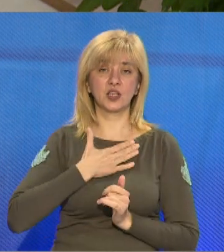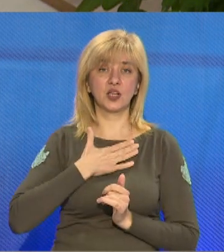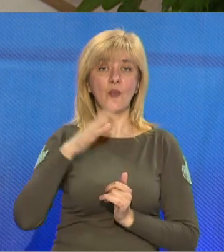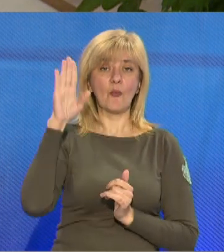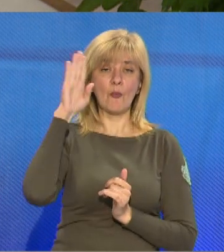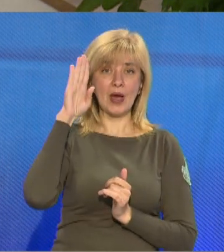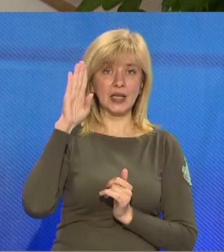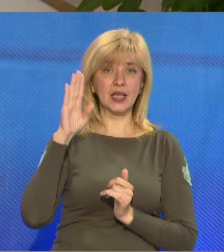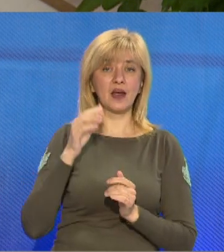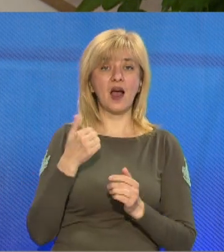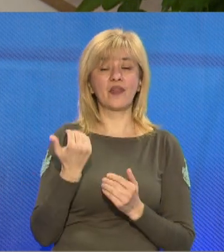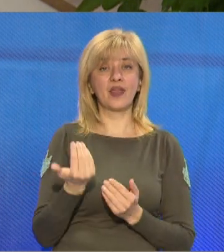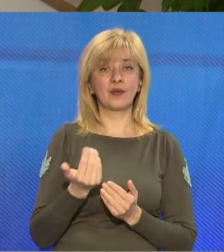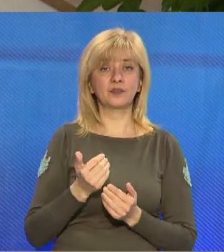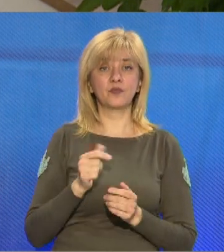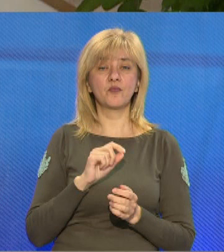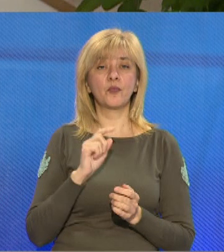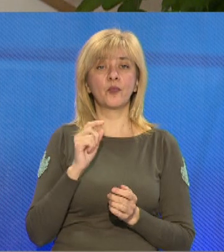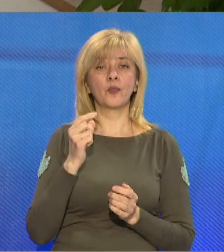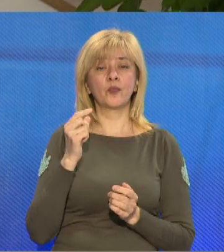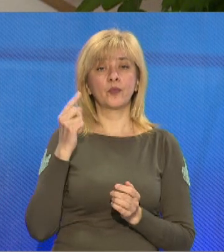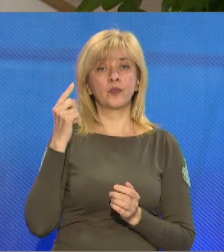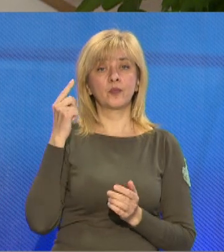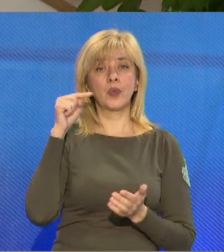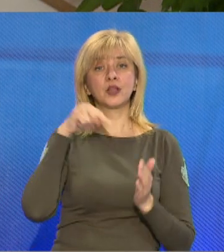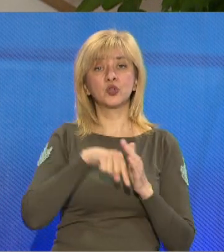парней, она подразумевает